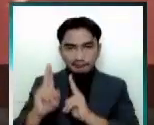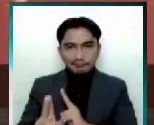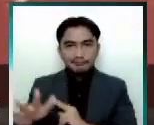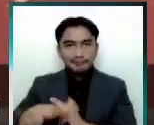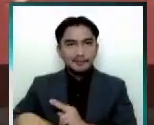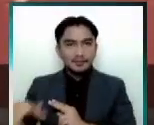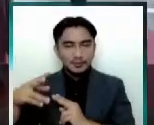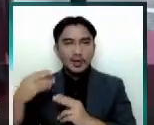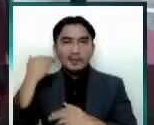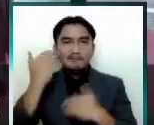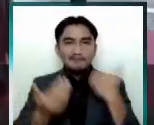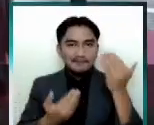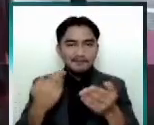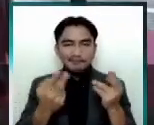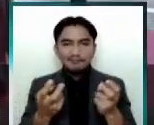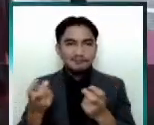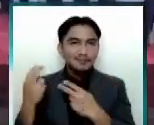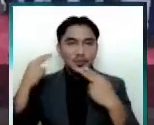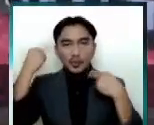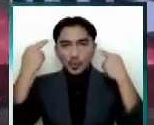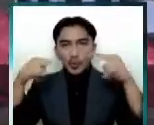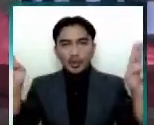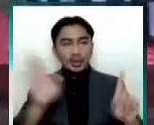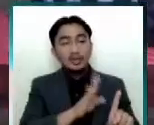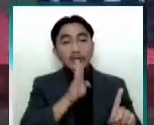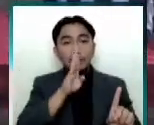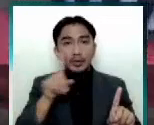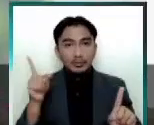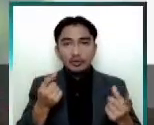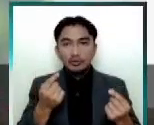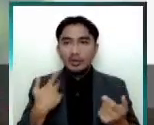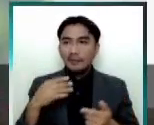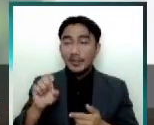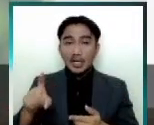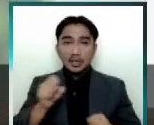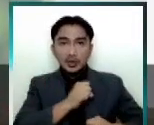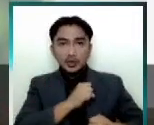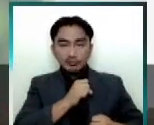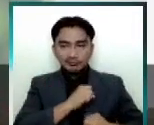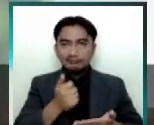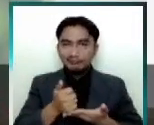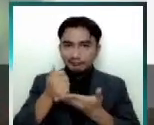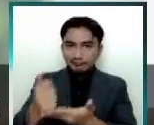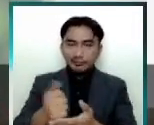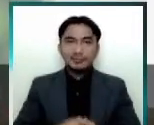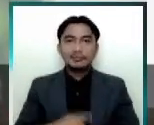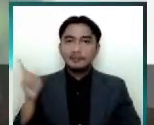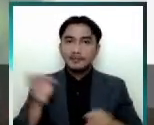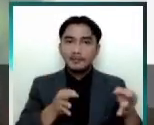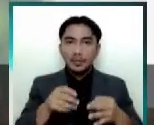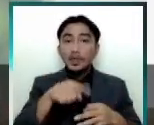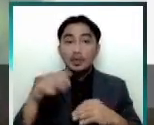ang Pangulo na tutulungan ng kanyang administrasyon ang mga veterano ng digmaan. Makakaasa kayo na ang pamahalang